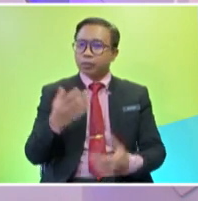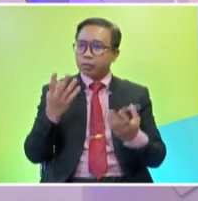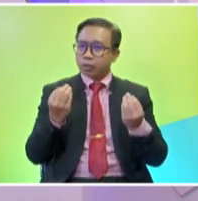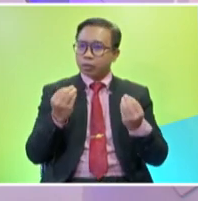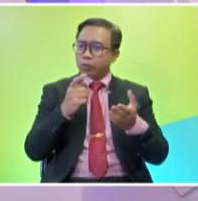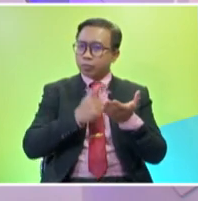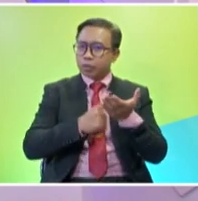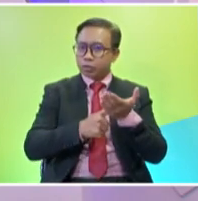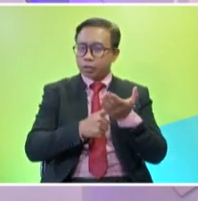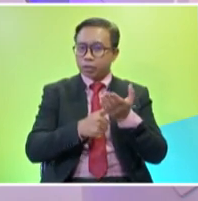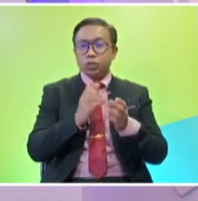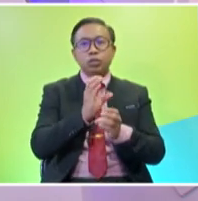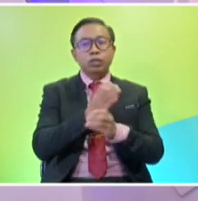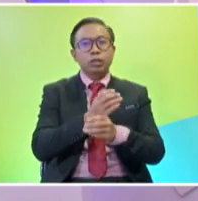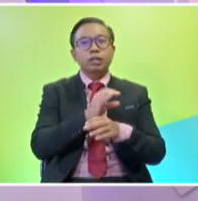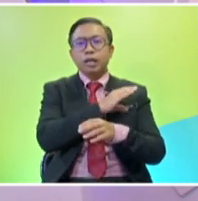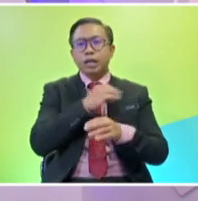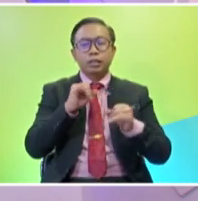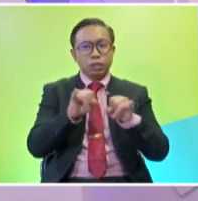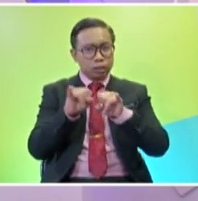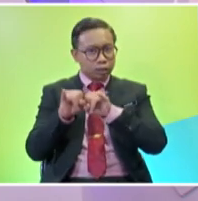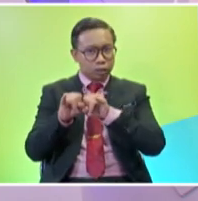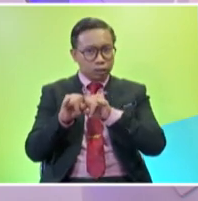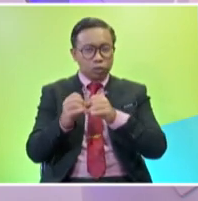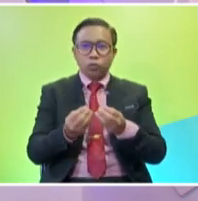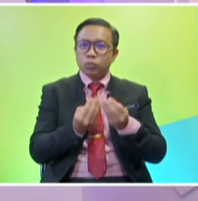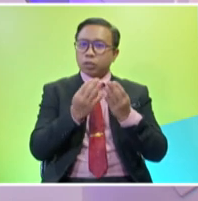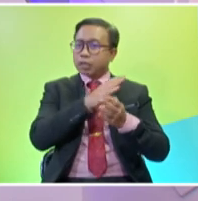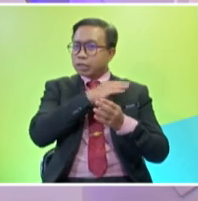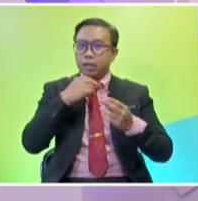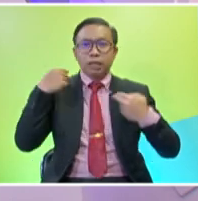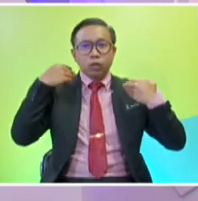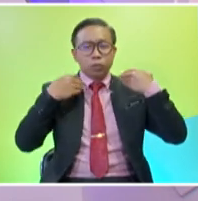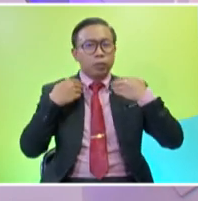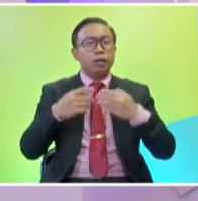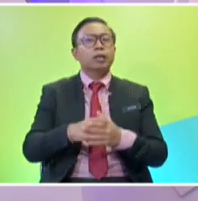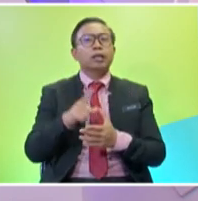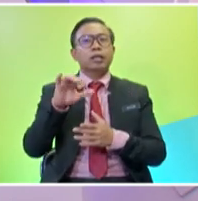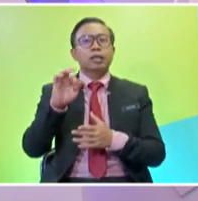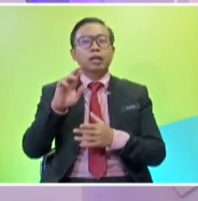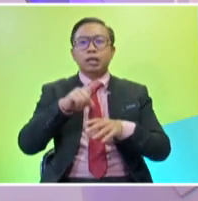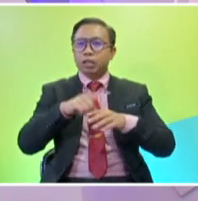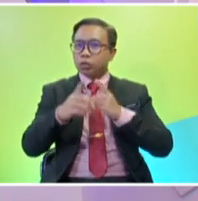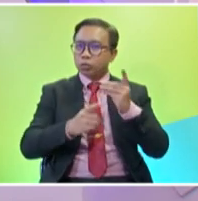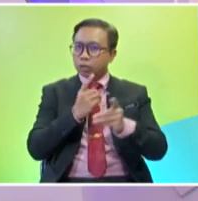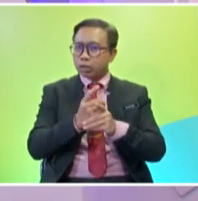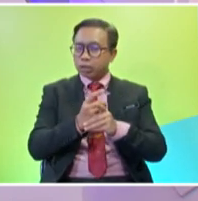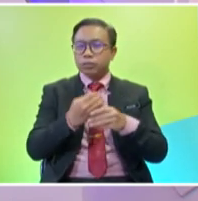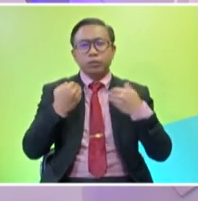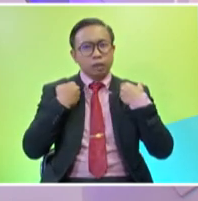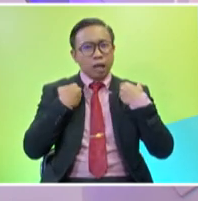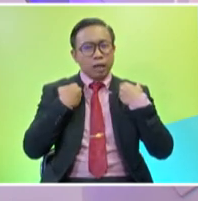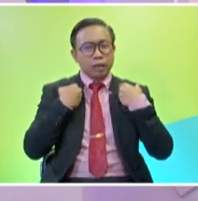ciri-ciri dan jenis tumbuh-tumbuhan sudah jadilah hidup palia di dunia baik bila ada hutan misi ada penghuninya betul